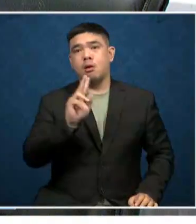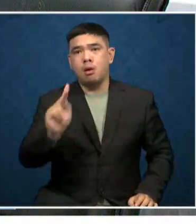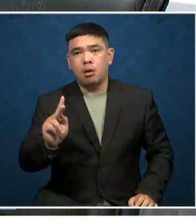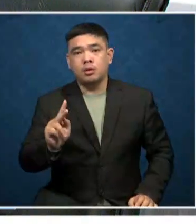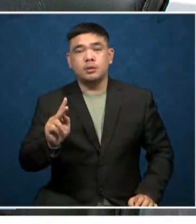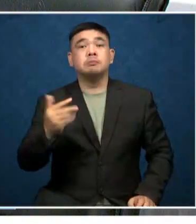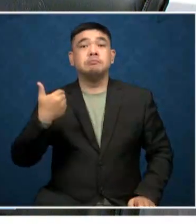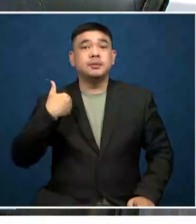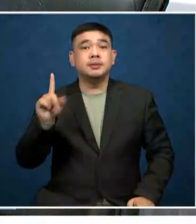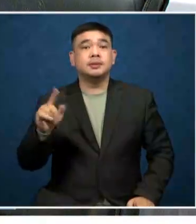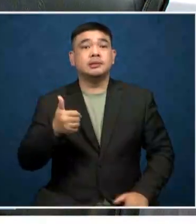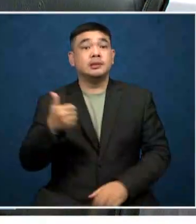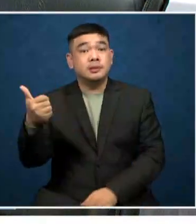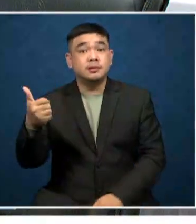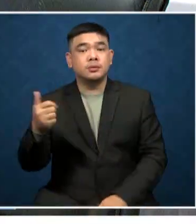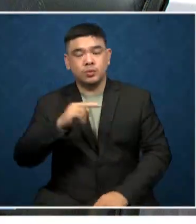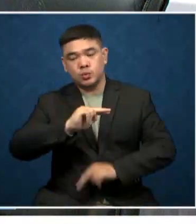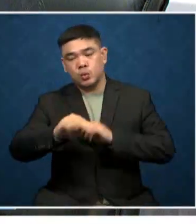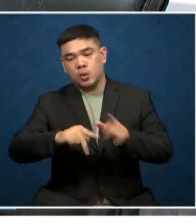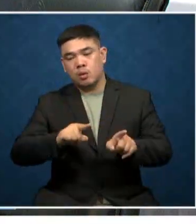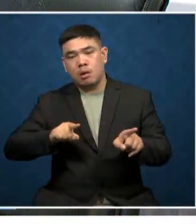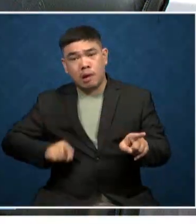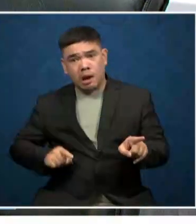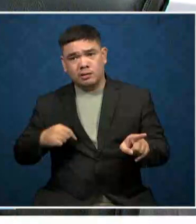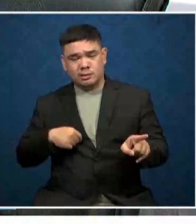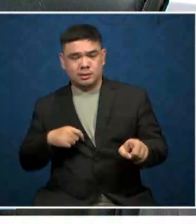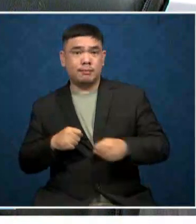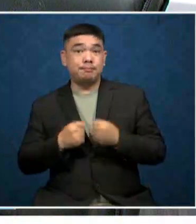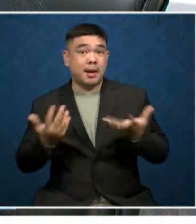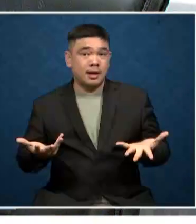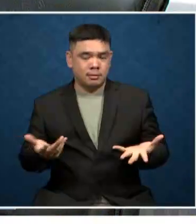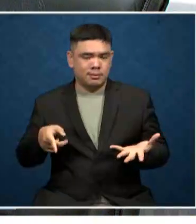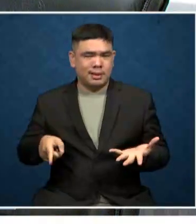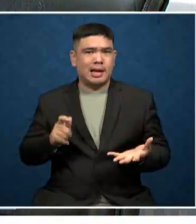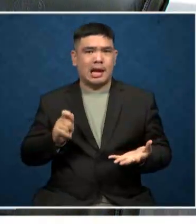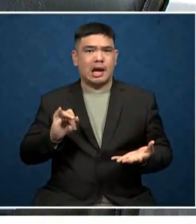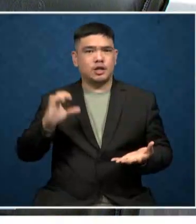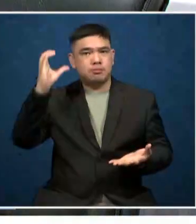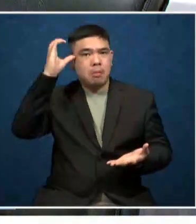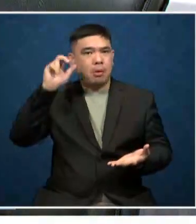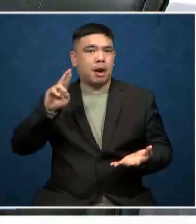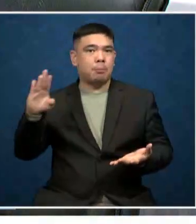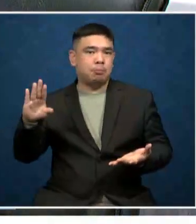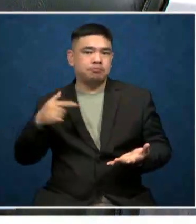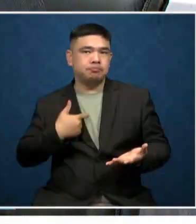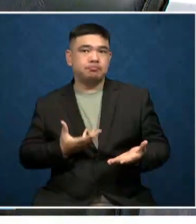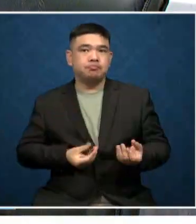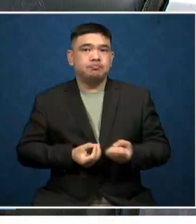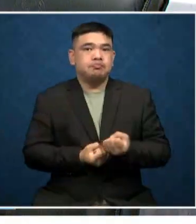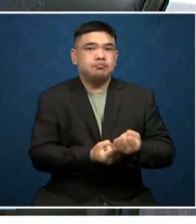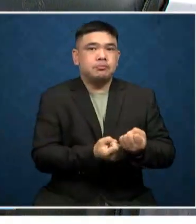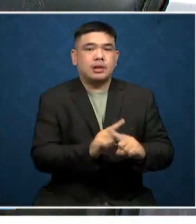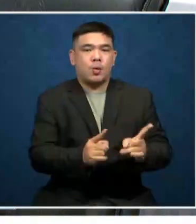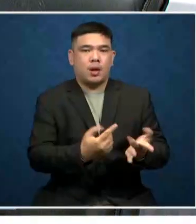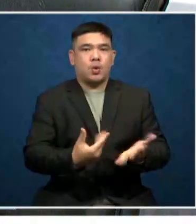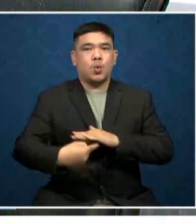ราชกฤษฎีกาหรืออะไรก็ตามที่จะออกมาตามหลังเนี่ยจะทำยังไงกับเรื่องนี้นะครับระบบทั้งหลายเนี่ยก็เป็นข้อสังเกต